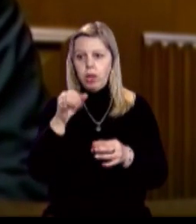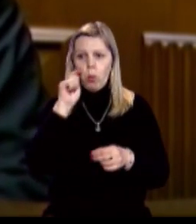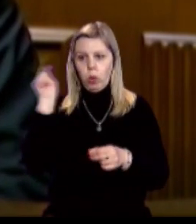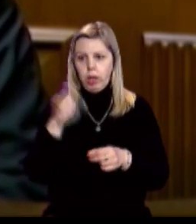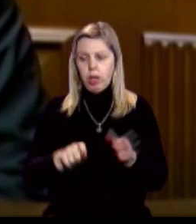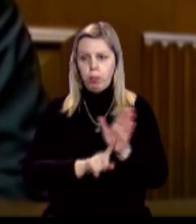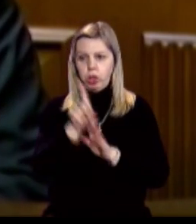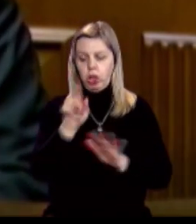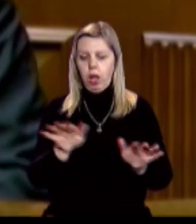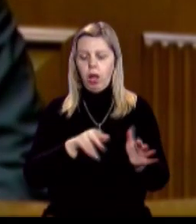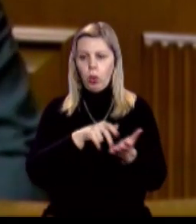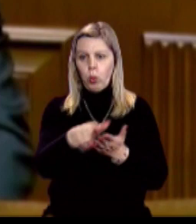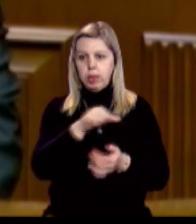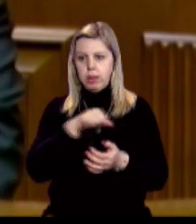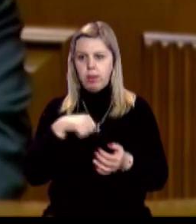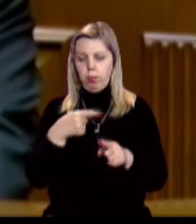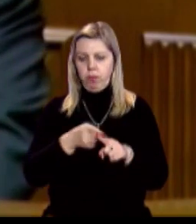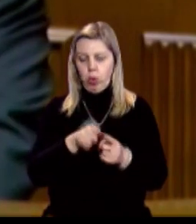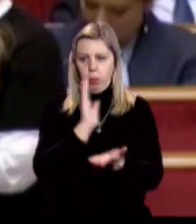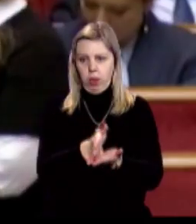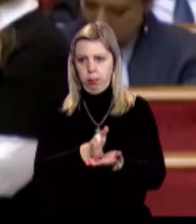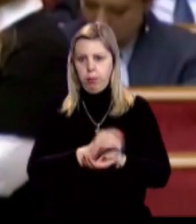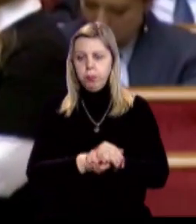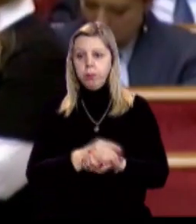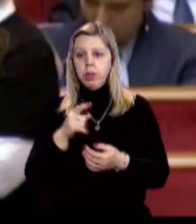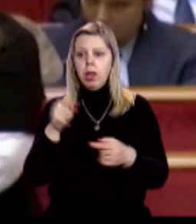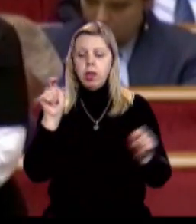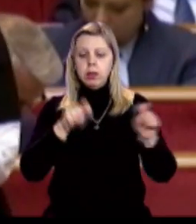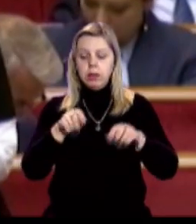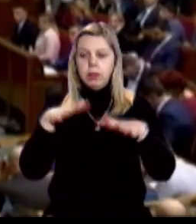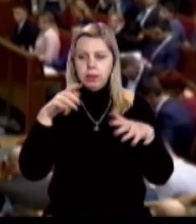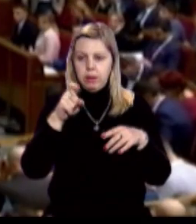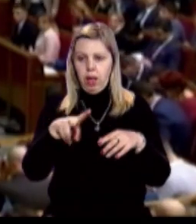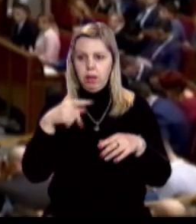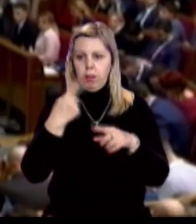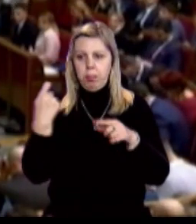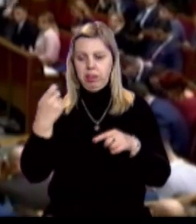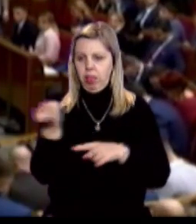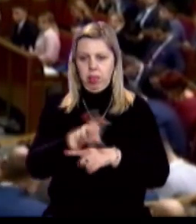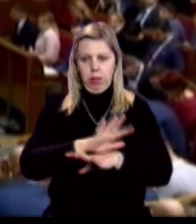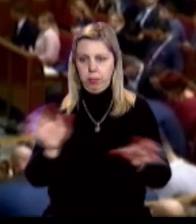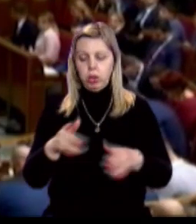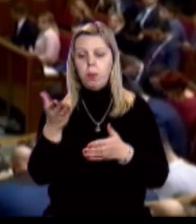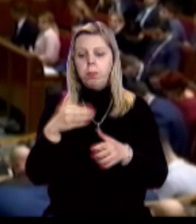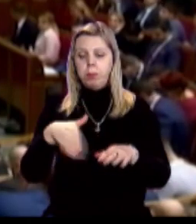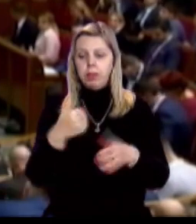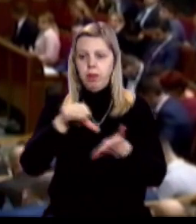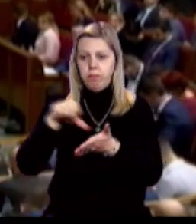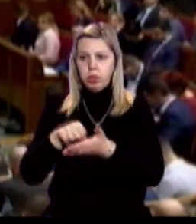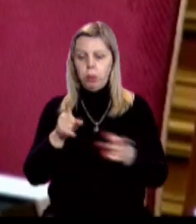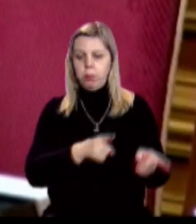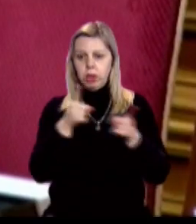Україна почала рухатись саме в тому напрямку. До сесійної зали президент так і не прийшов. Після виступів парламентарі